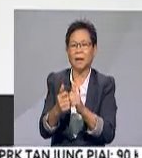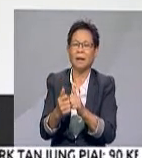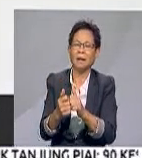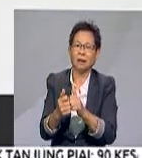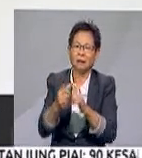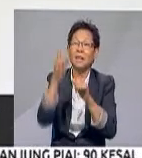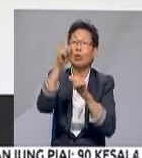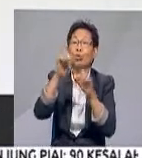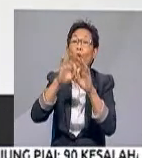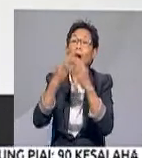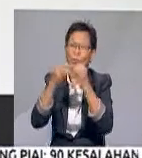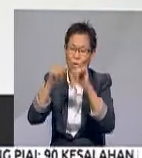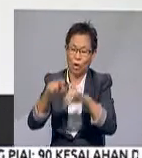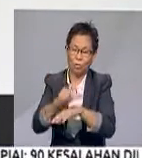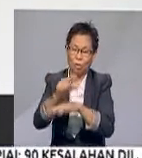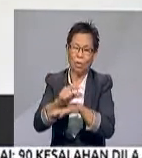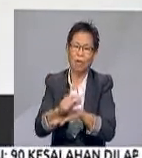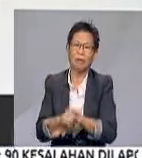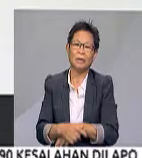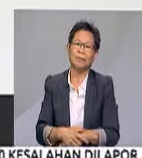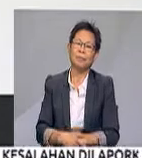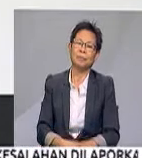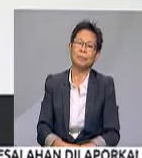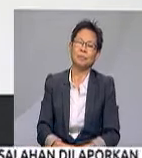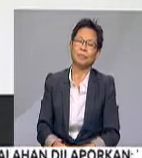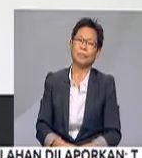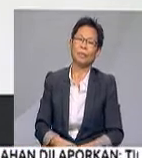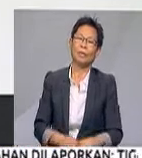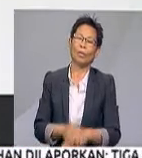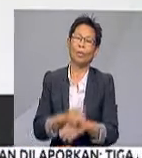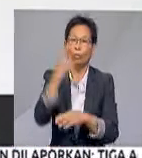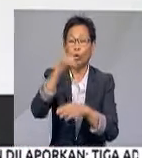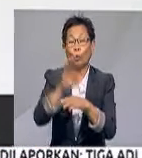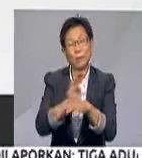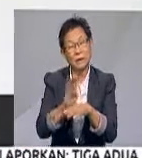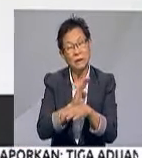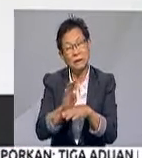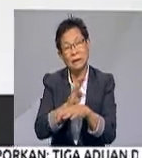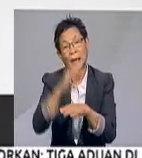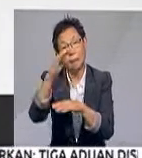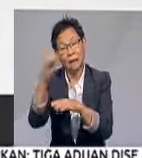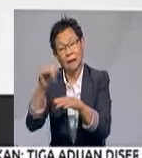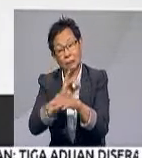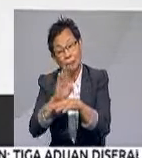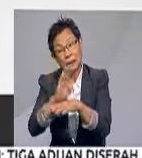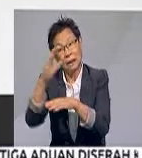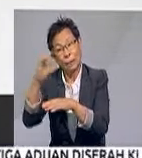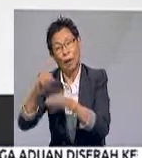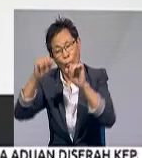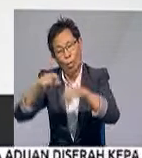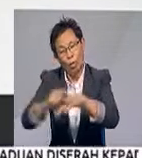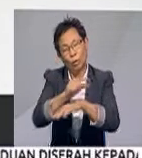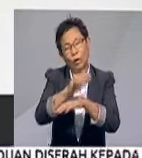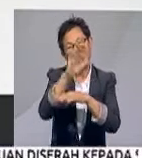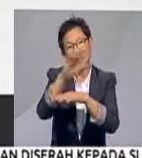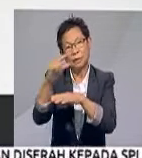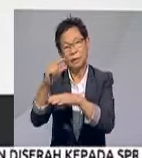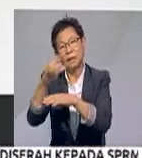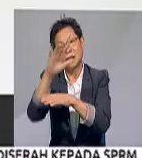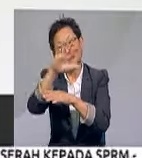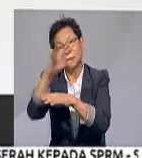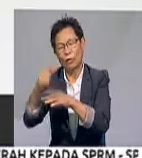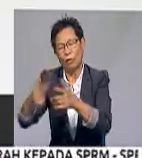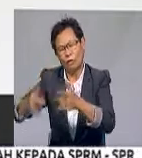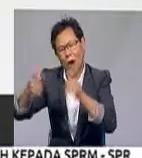kan. Kemudian tu dari segi pihak-pihak commercial atau business entities, dia pun boleh menggunakan kelajuan seperti